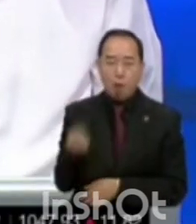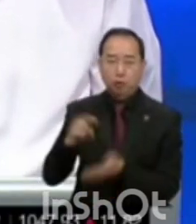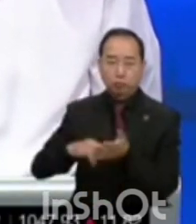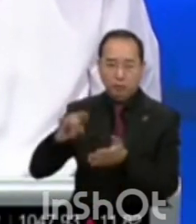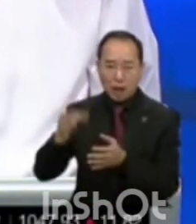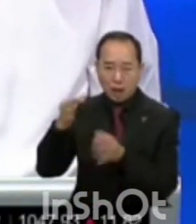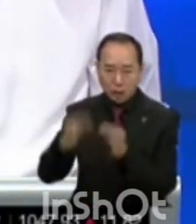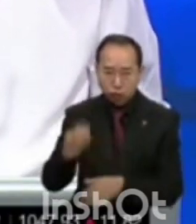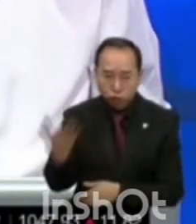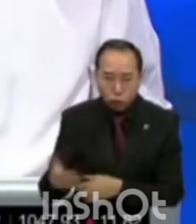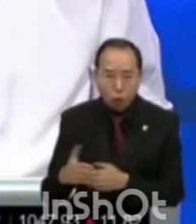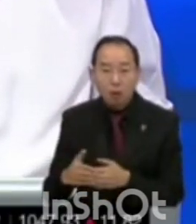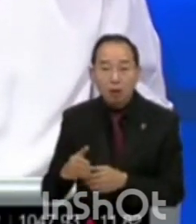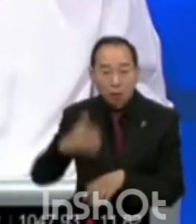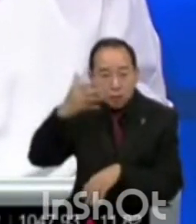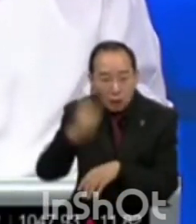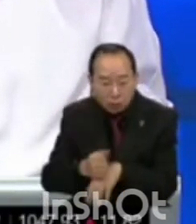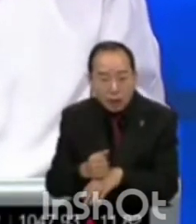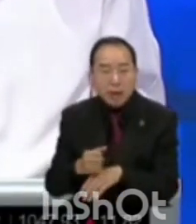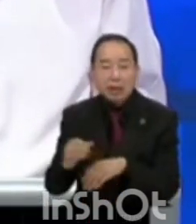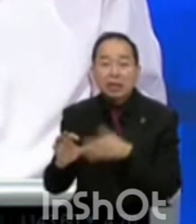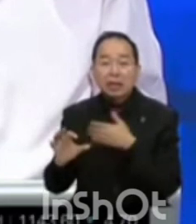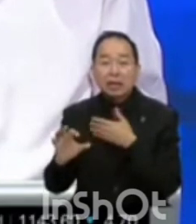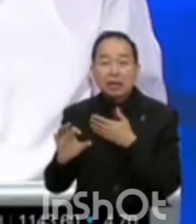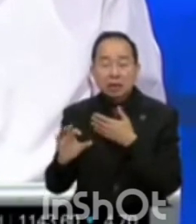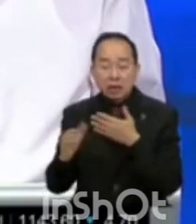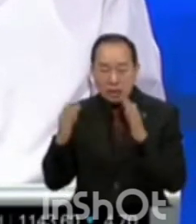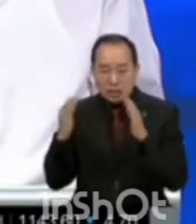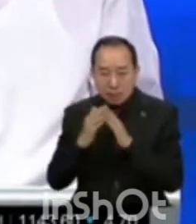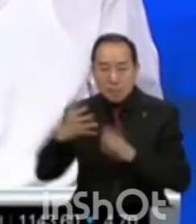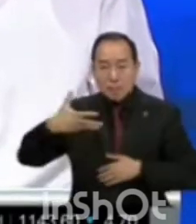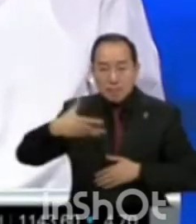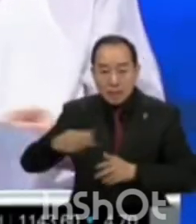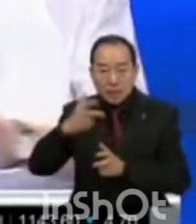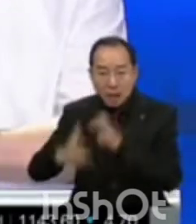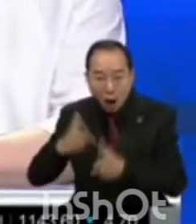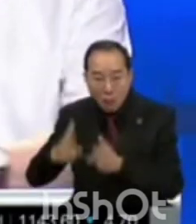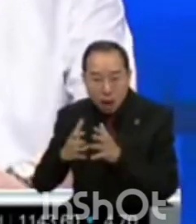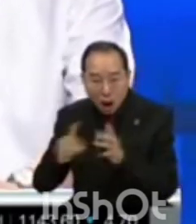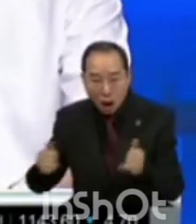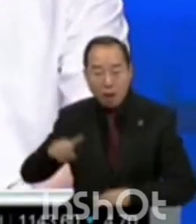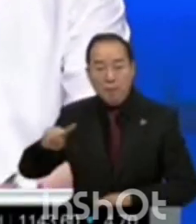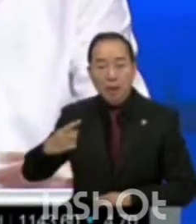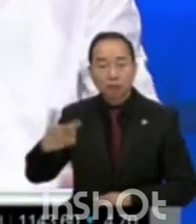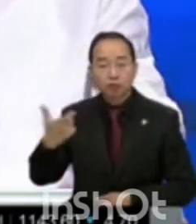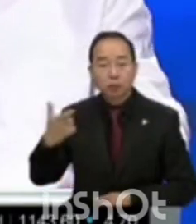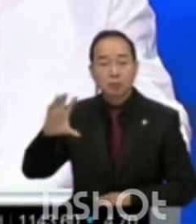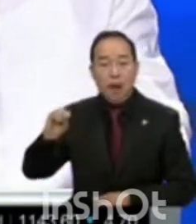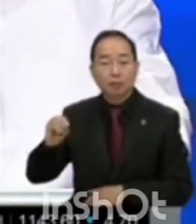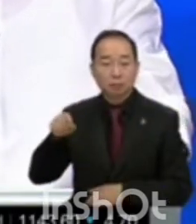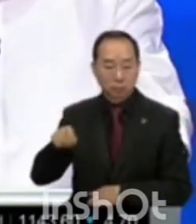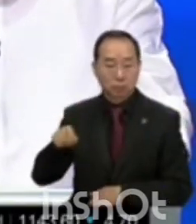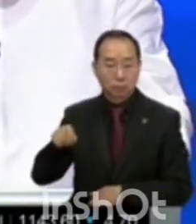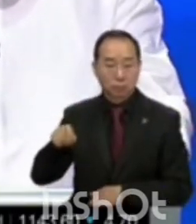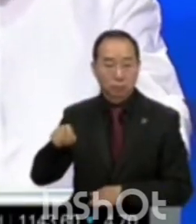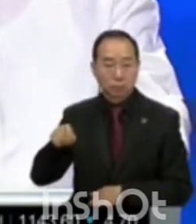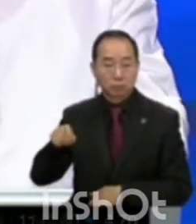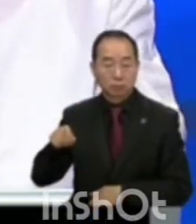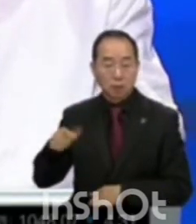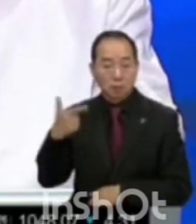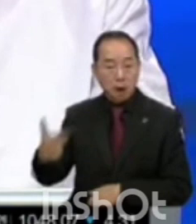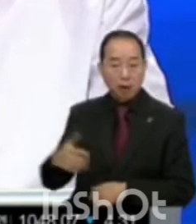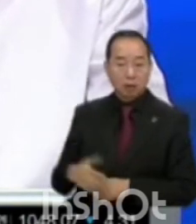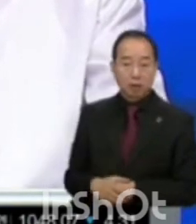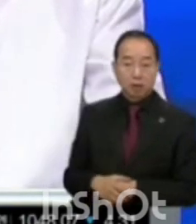후에 임대사업자 등록주택만 160만 채가 됐고요. 이게 분당 신도시 10개 정도에 해당되는 분량인데